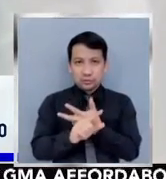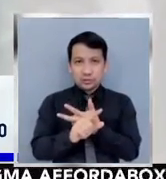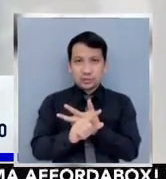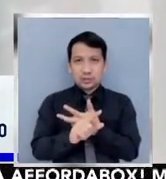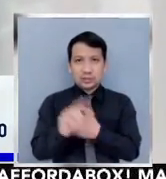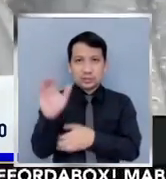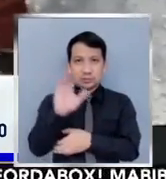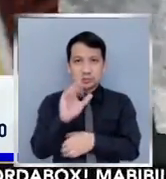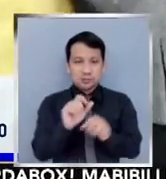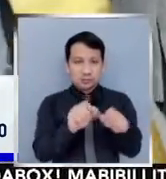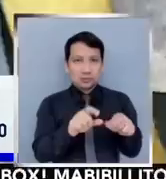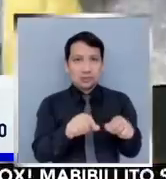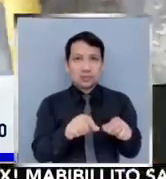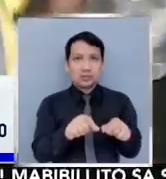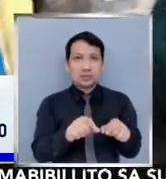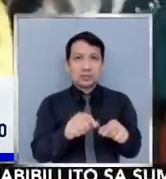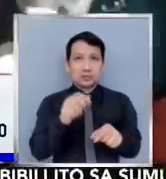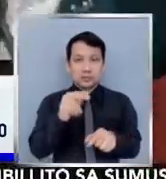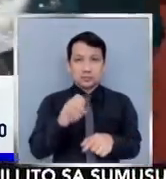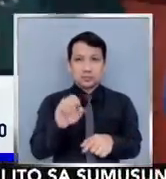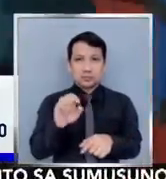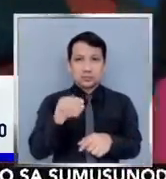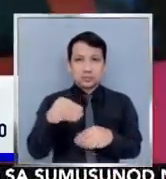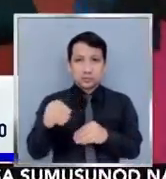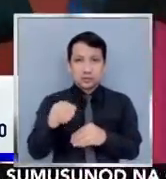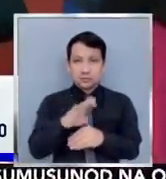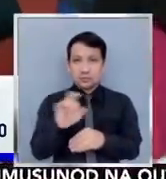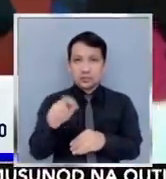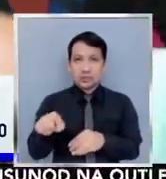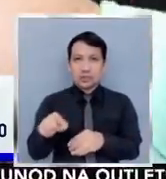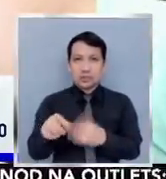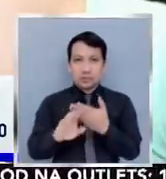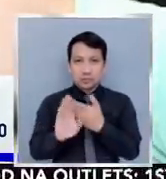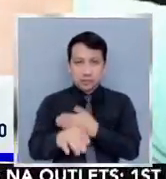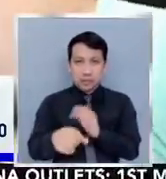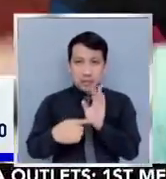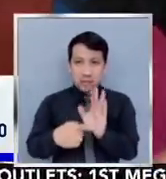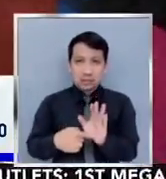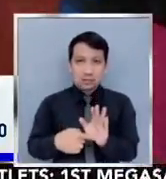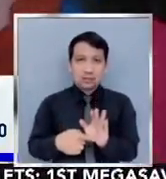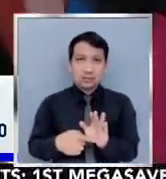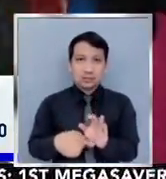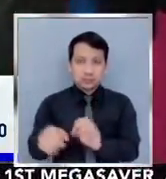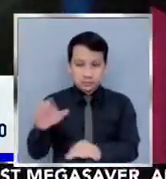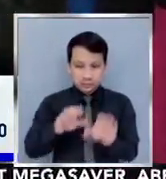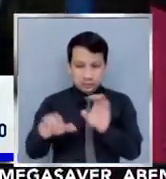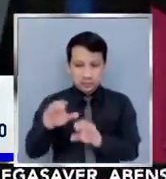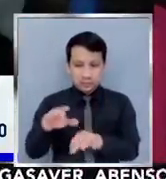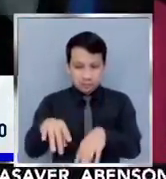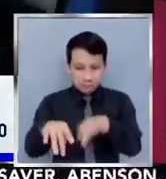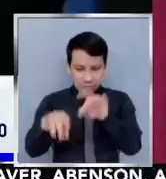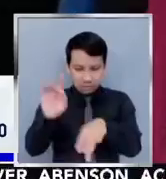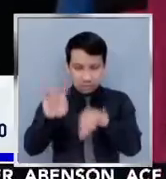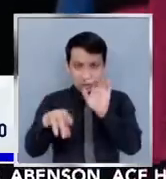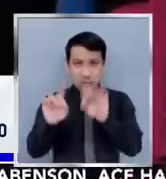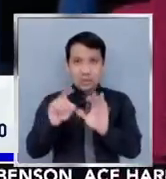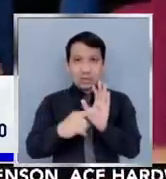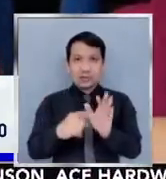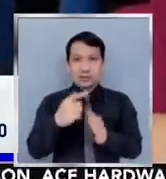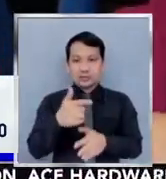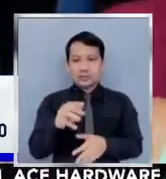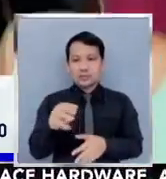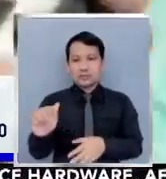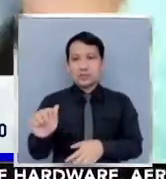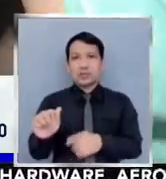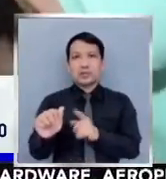sa Noel Bazaar. Isa sa kanilang binabalik-balikan, ang celebrity ukay-ukay booth ng GMA Kapuso